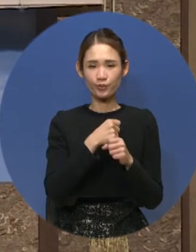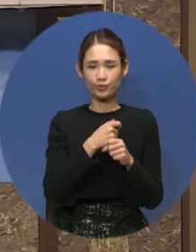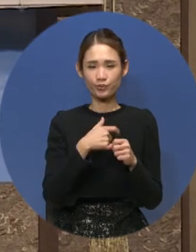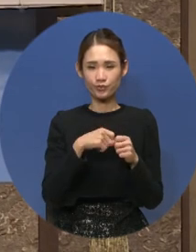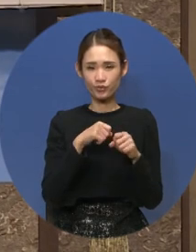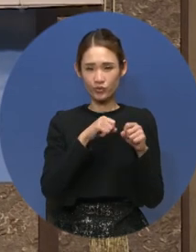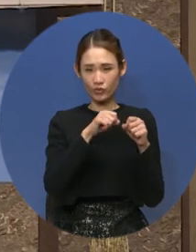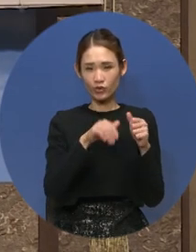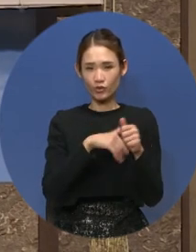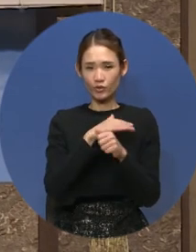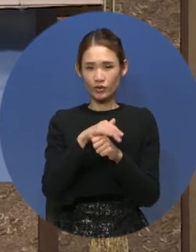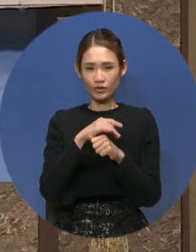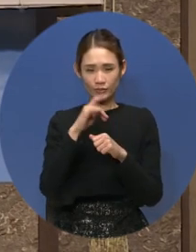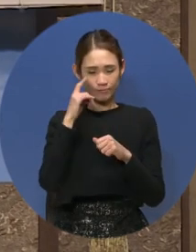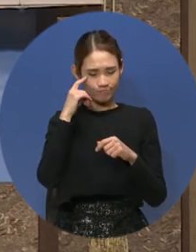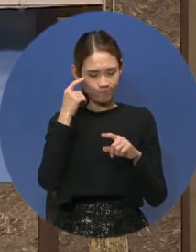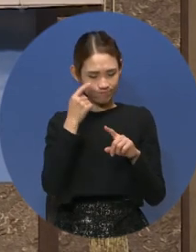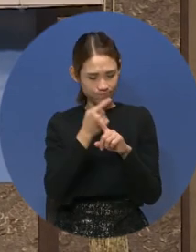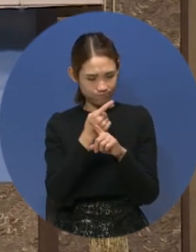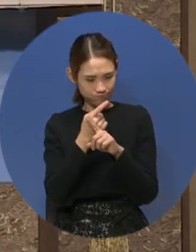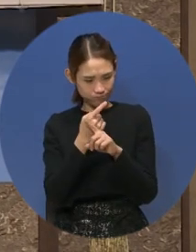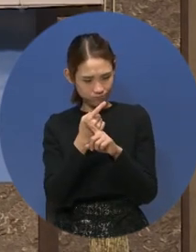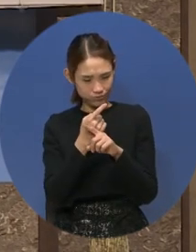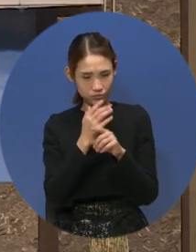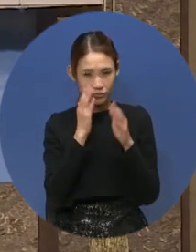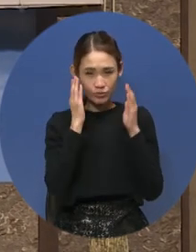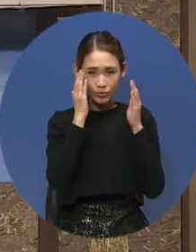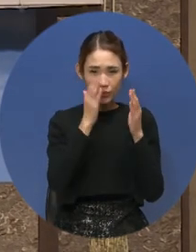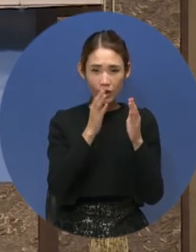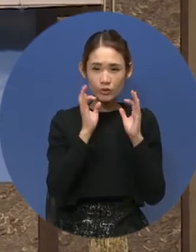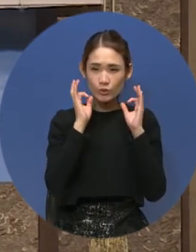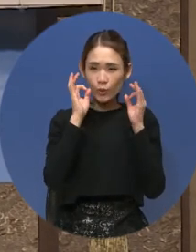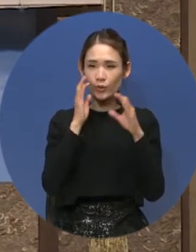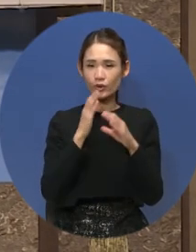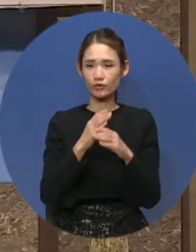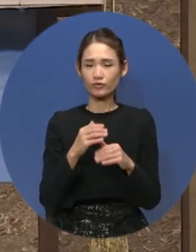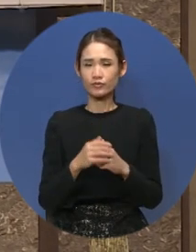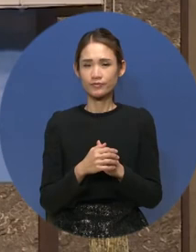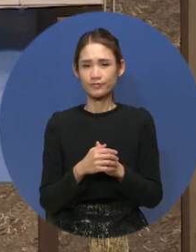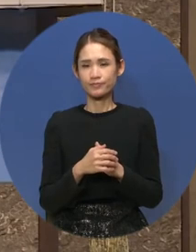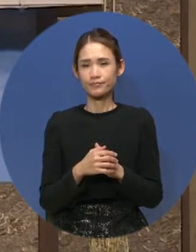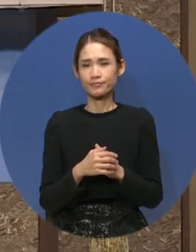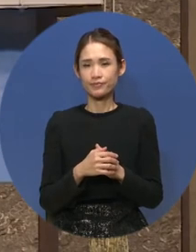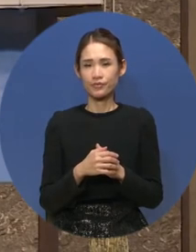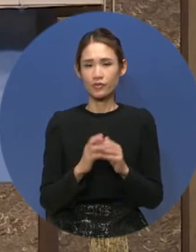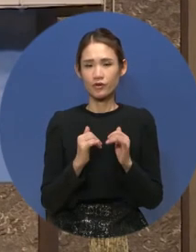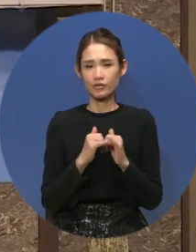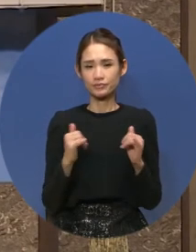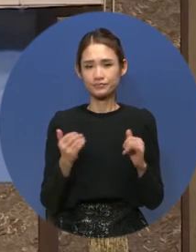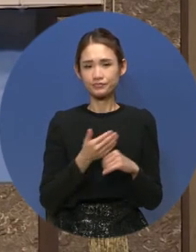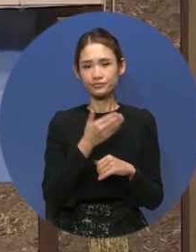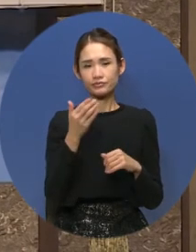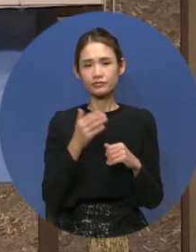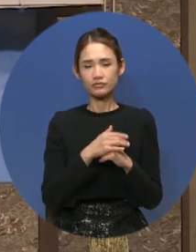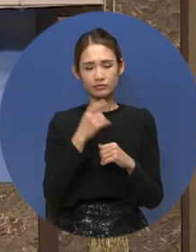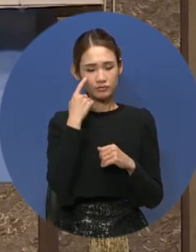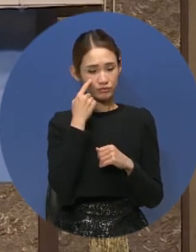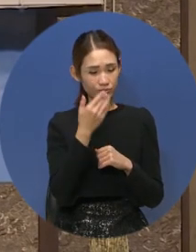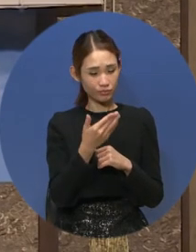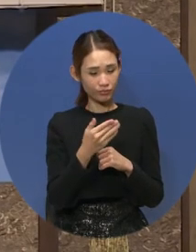청소 환경을 획기적으로 바꾸는 데 지속적으로 노력을 하고 있고요. 그래서 구민분들한테